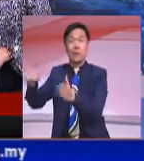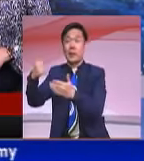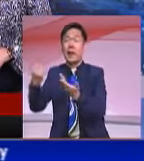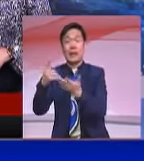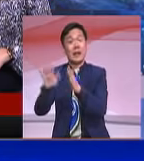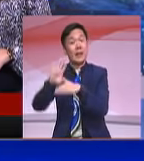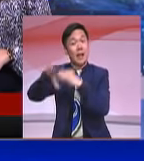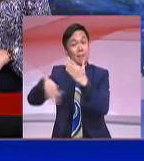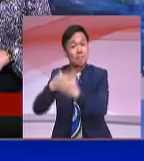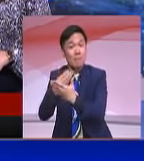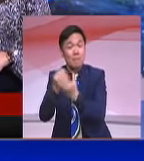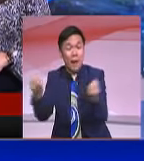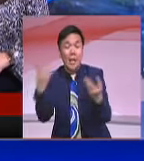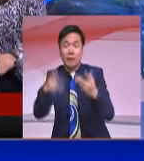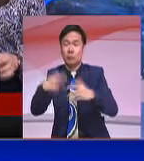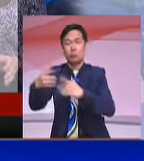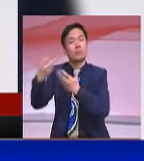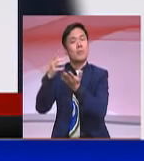secara beransur-ansur.